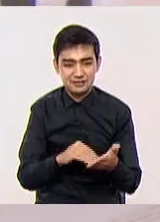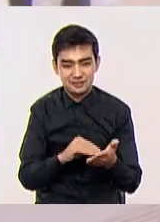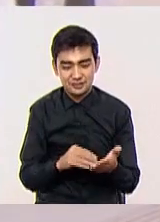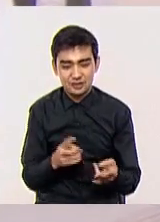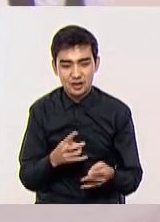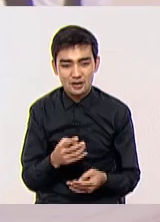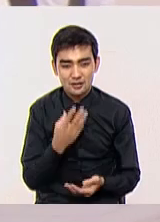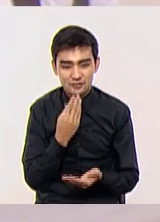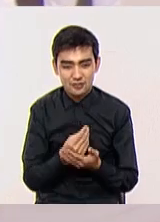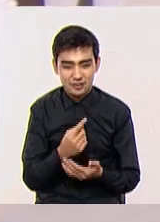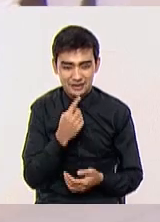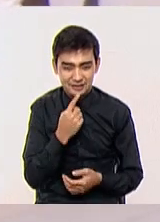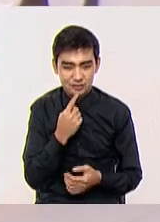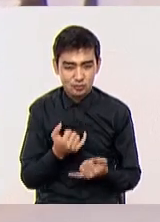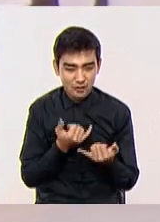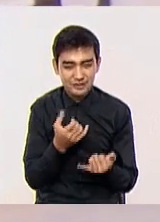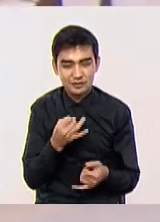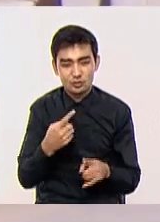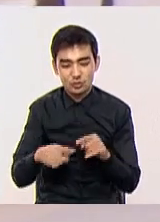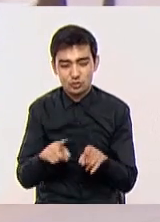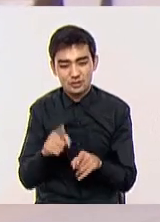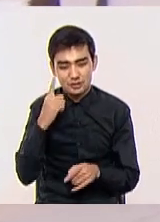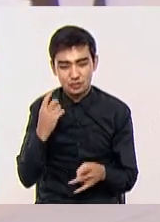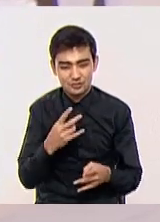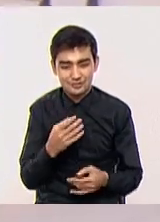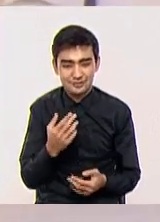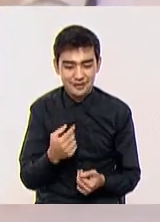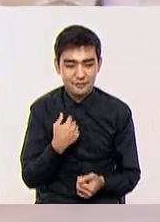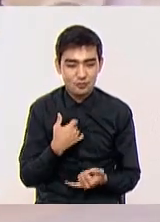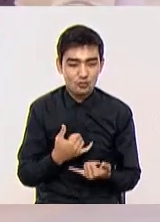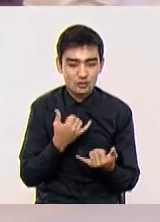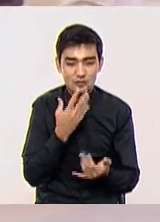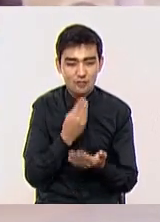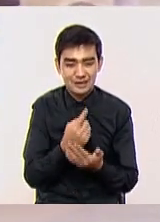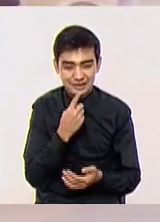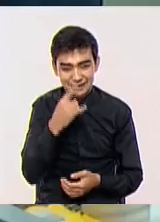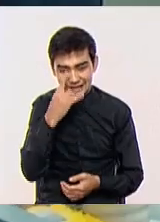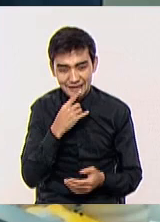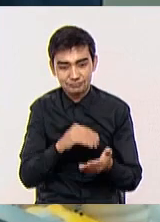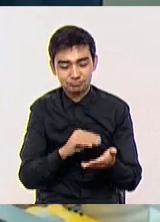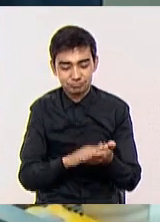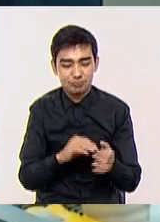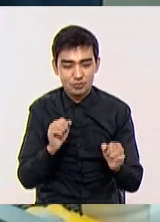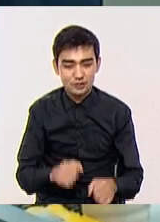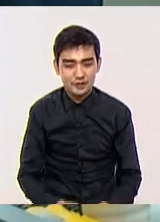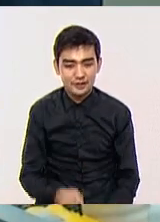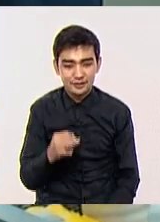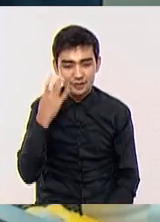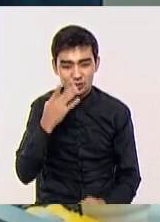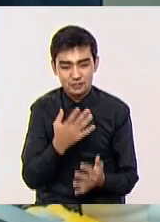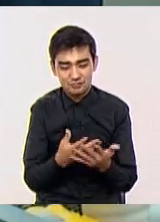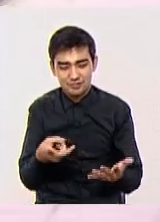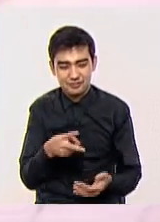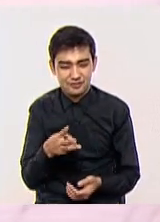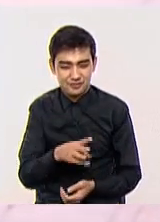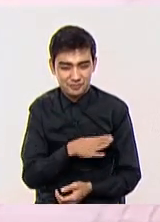біл, өз тіліне құрметтейді, сондықтан да біріншісіне өз тілімізді құрметтеп, біріншісіне қазақ тілін қойса. Жұрттың пікірі екі түрлі